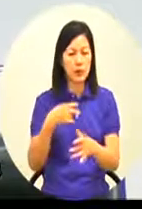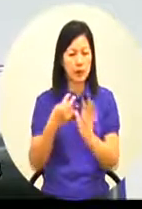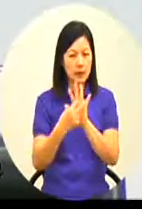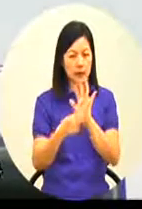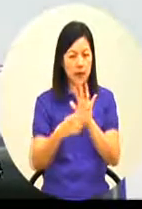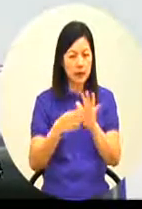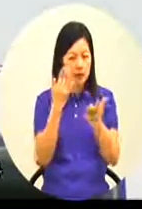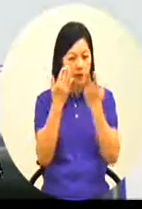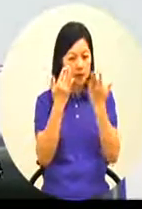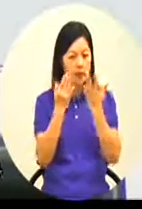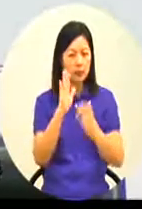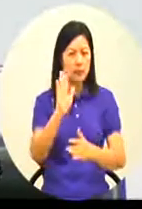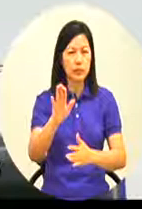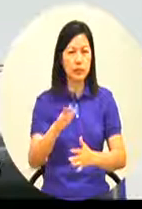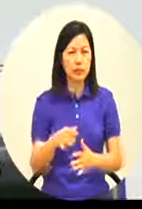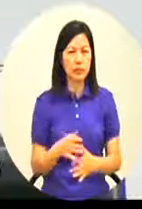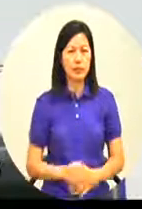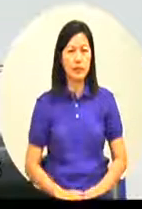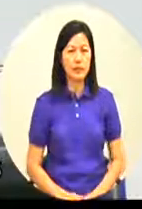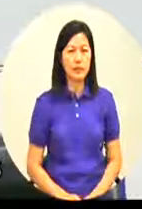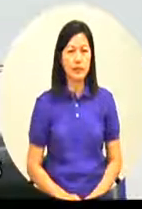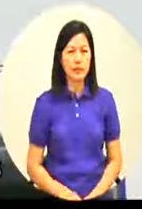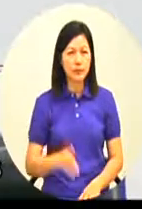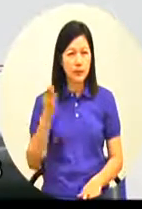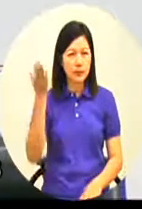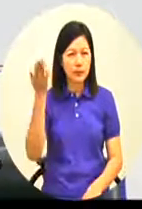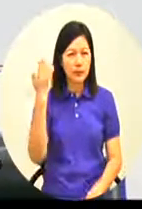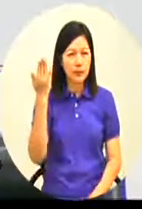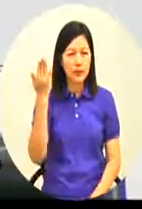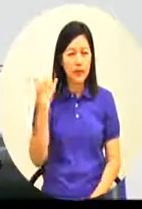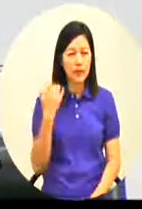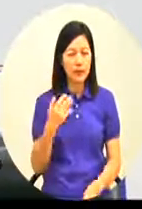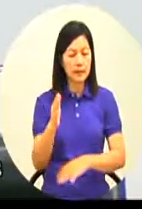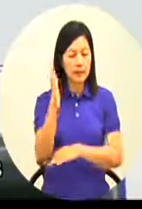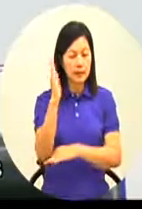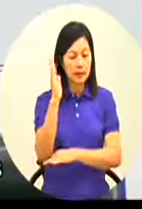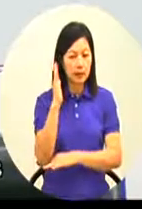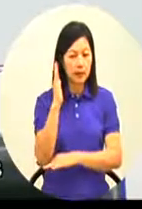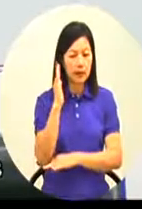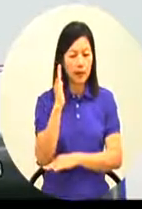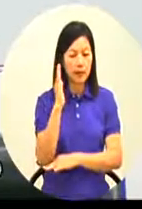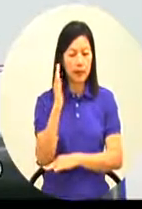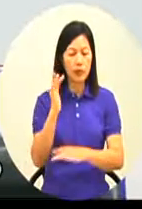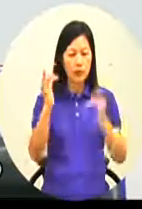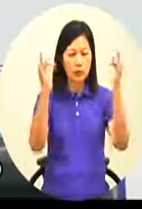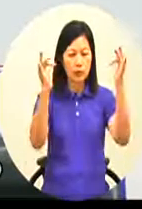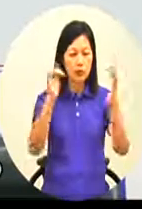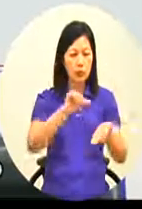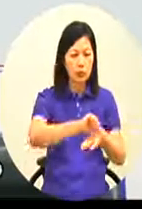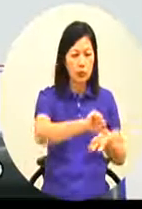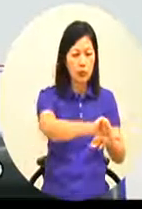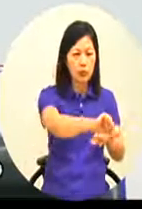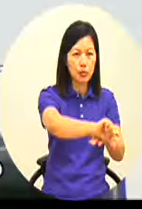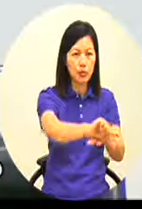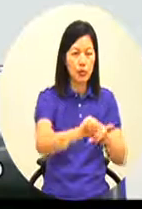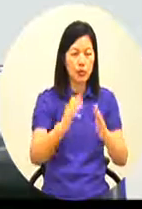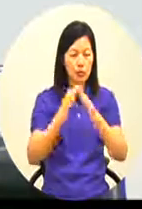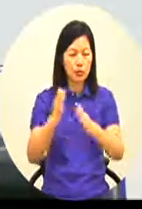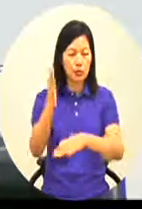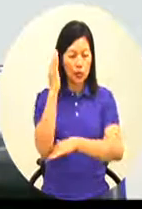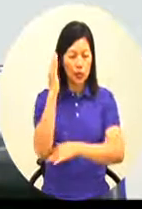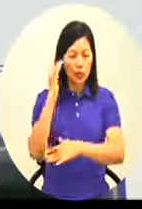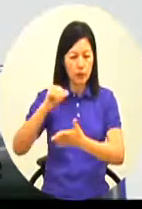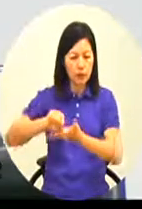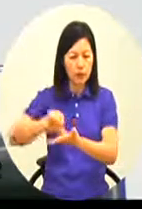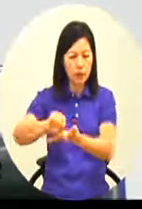的一个逻辑，就是说过去的政府种的树啊，过去市政府他所种的树